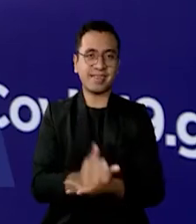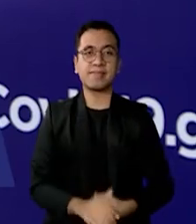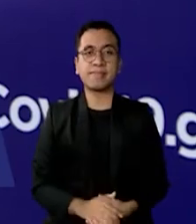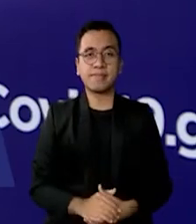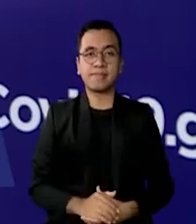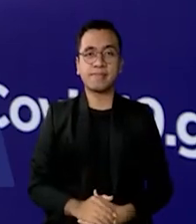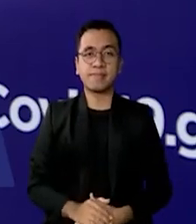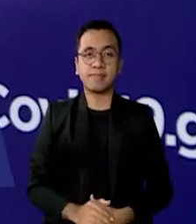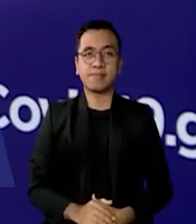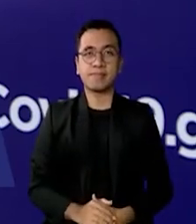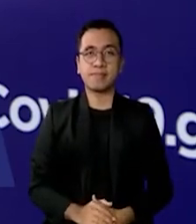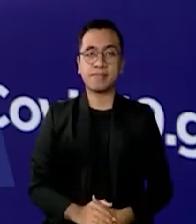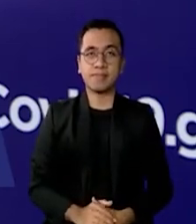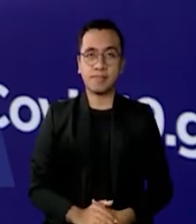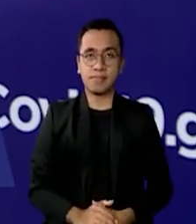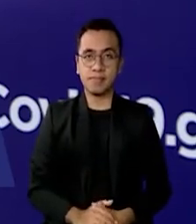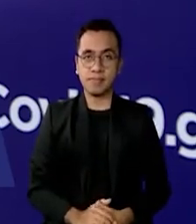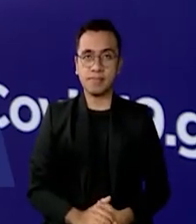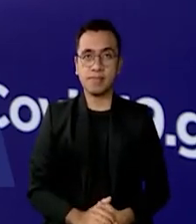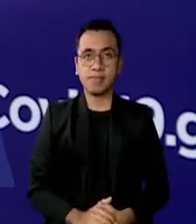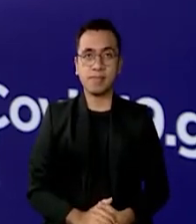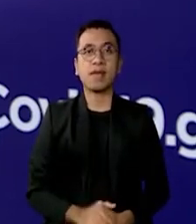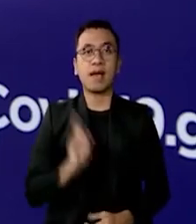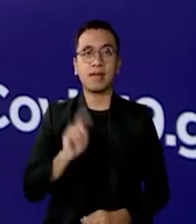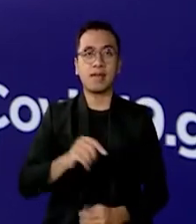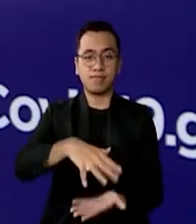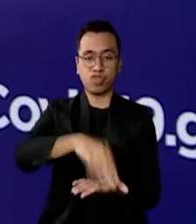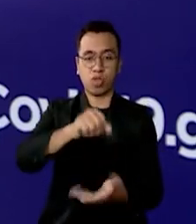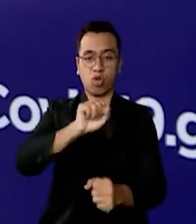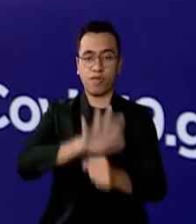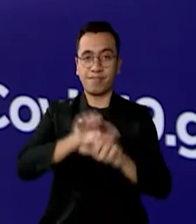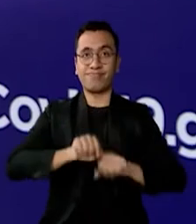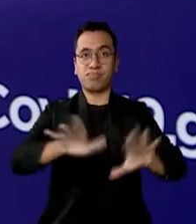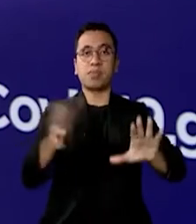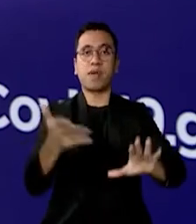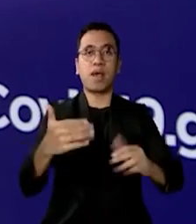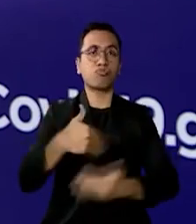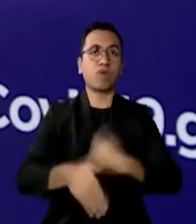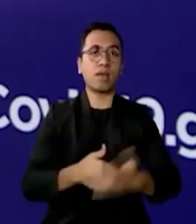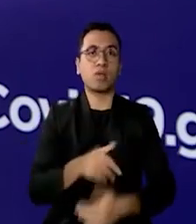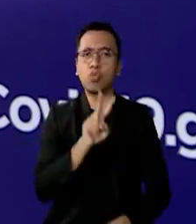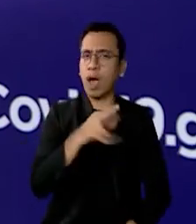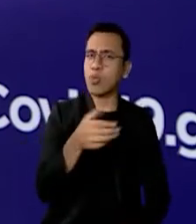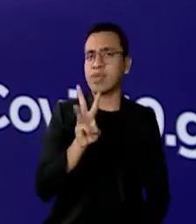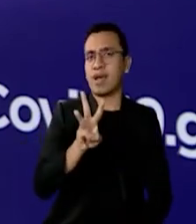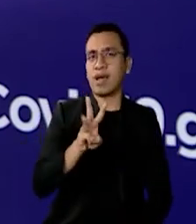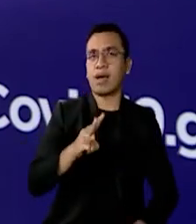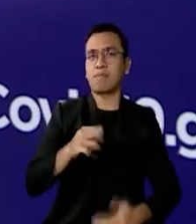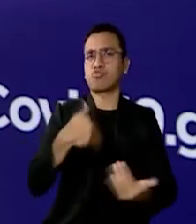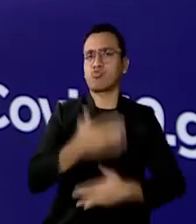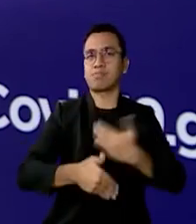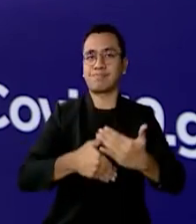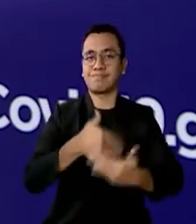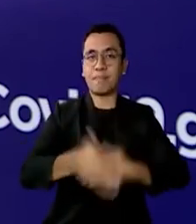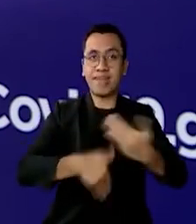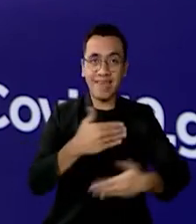apalagi memang sempat juga ada Cluster Cluster industri di Karawang 2/3 perusahaan yang pada saat itu memang